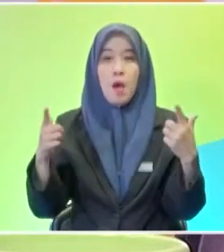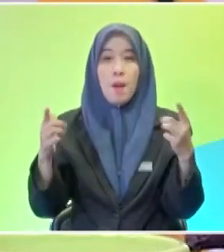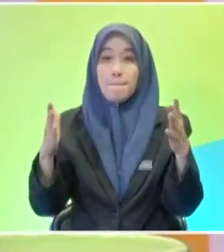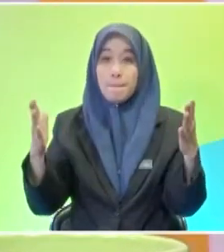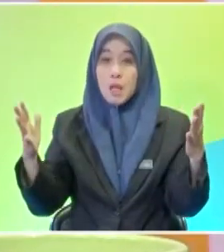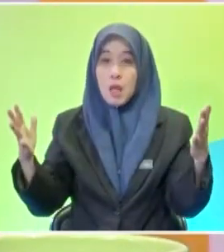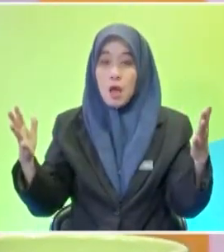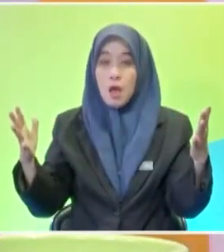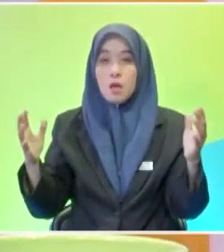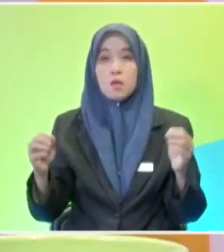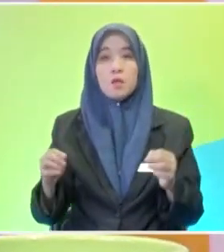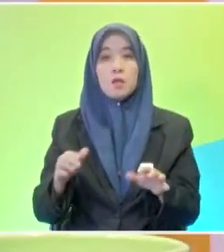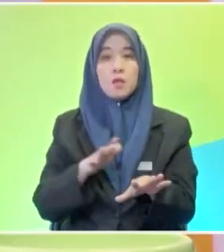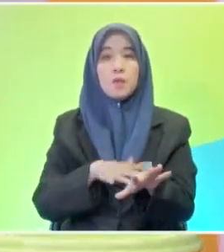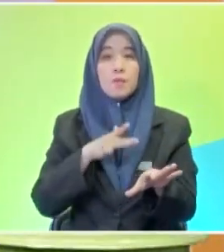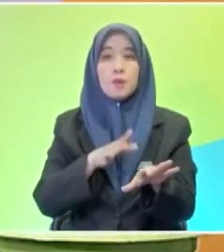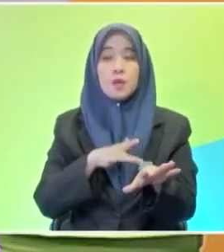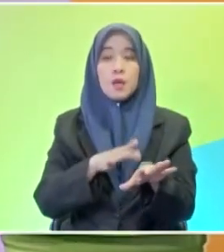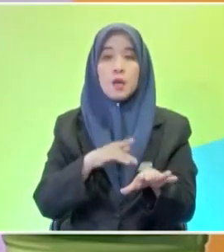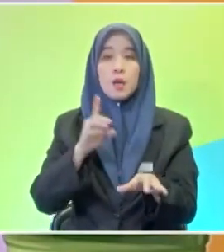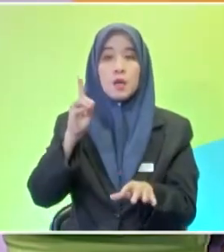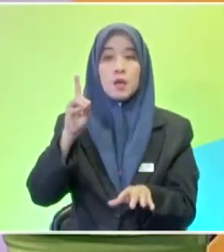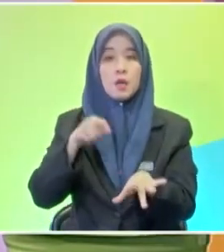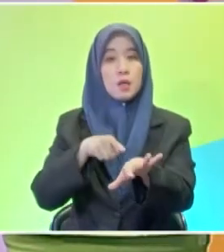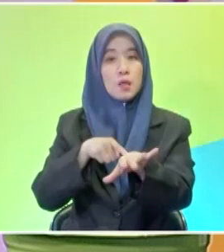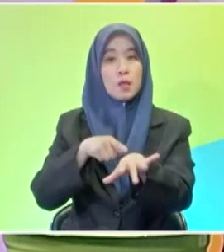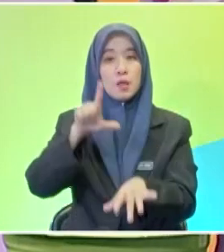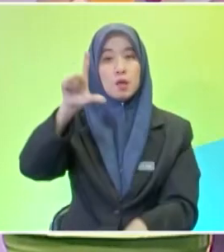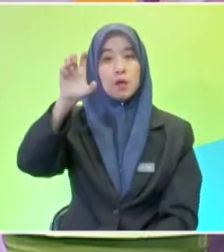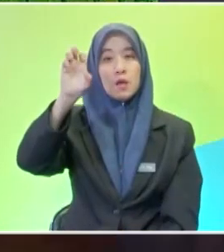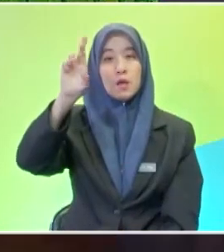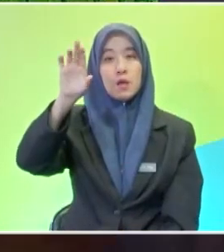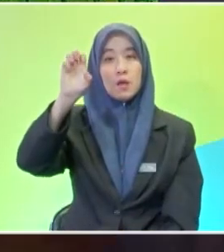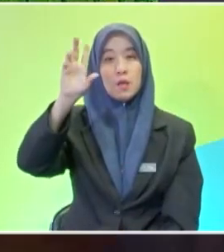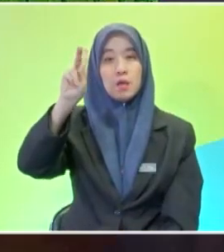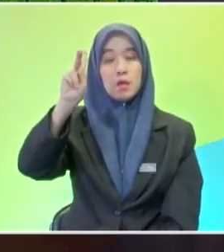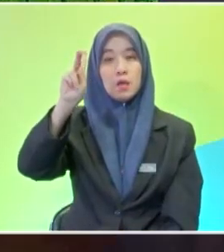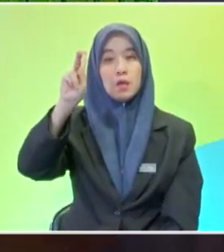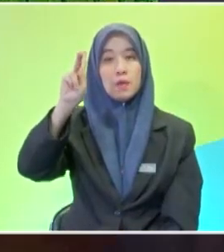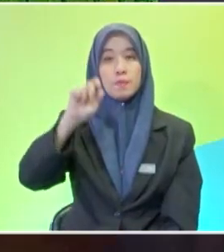ya ini kita Panggil daun liriknya